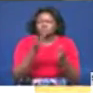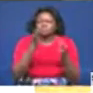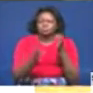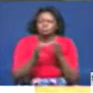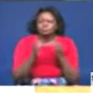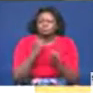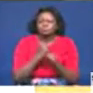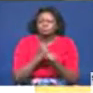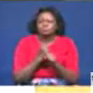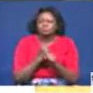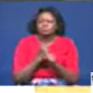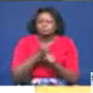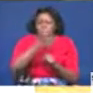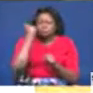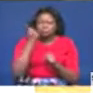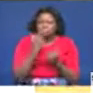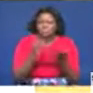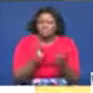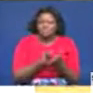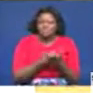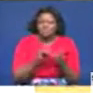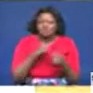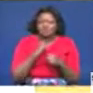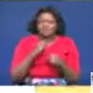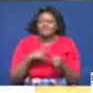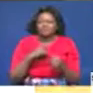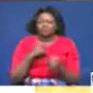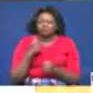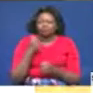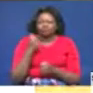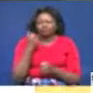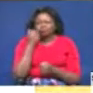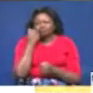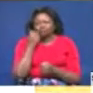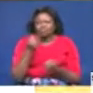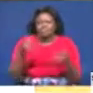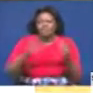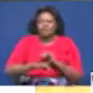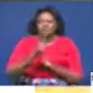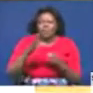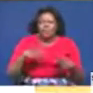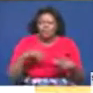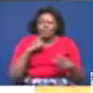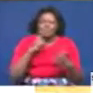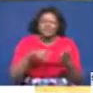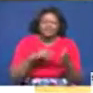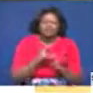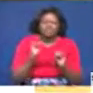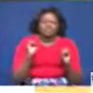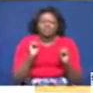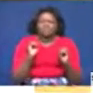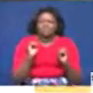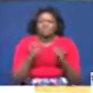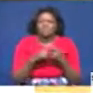imefanyika. Because ni jambo la kusikitisha sana kuzika watoto wawili ambao walikuwa innocent, hawana hatia lolote. Ile